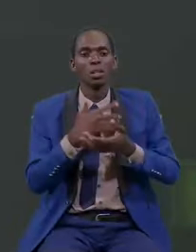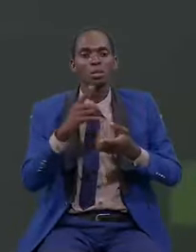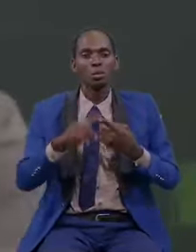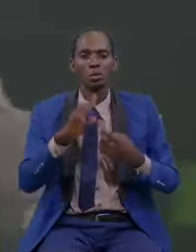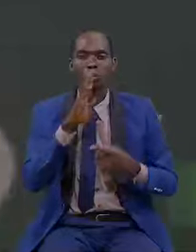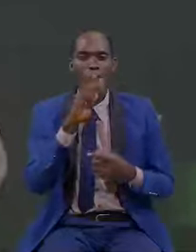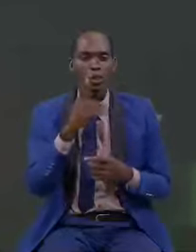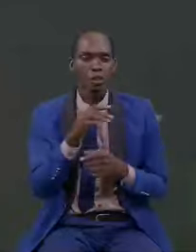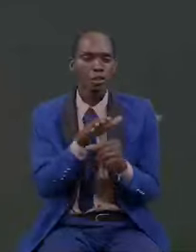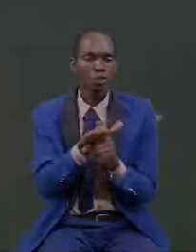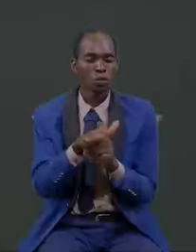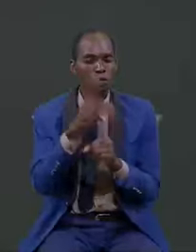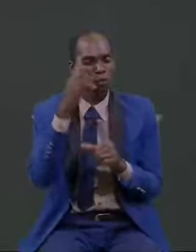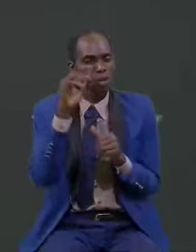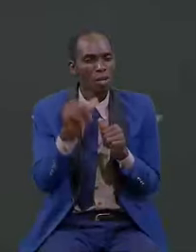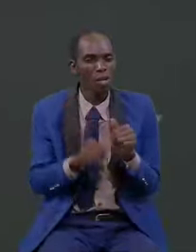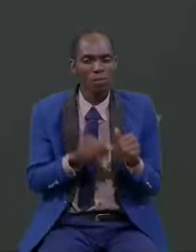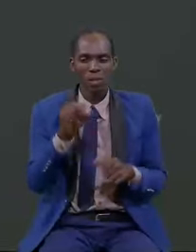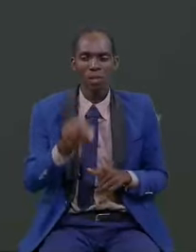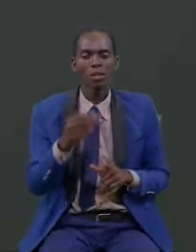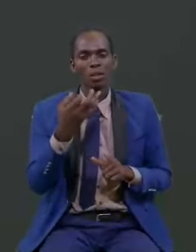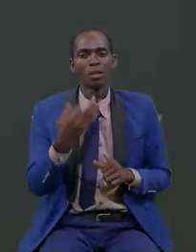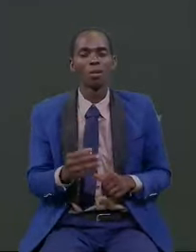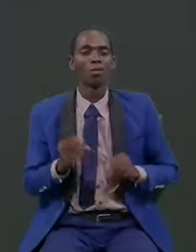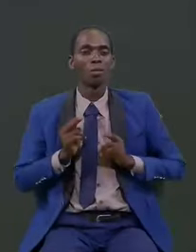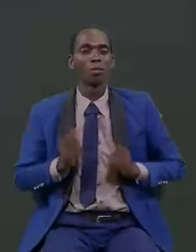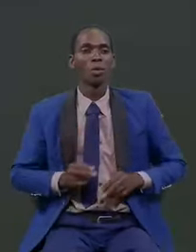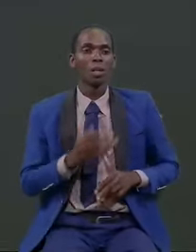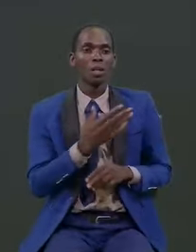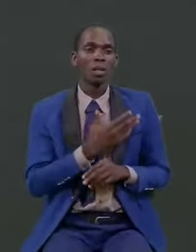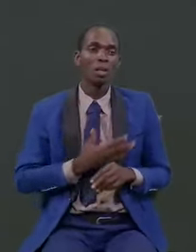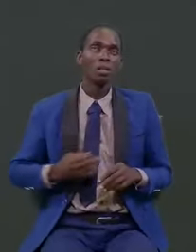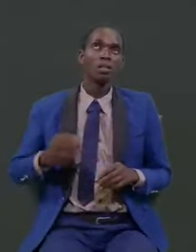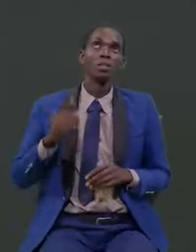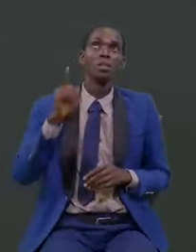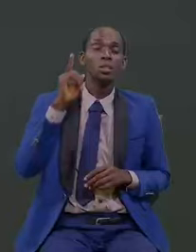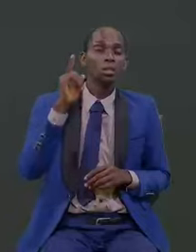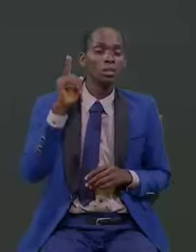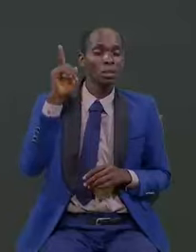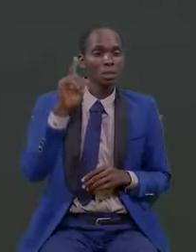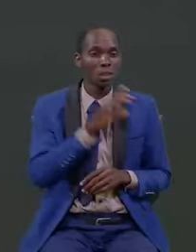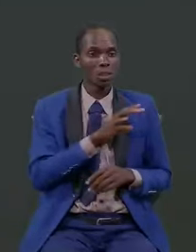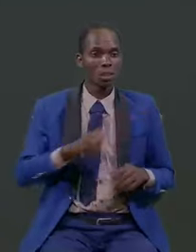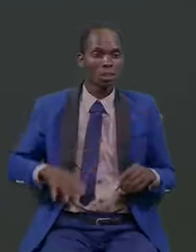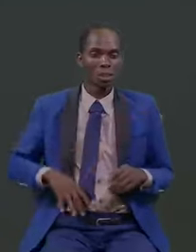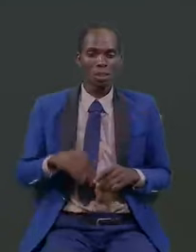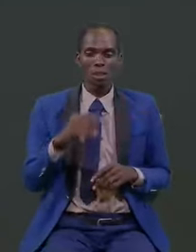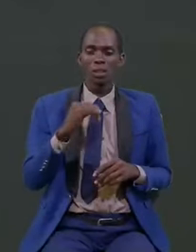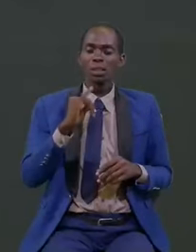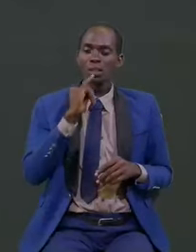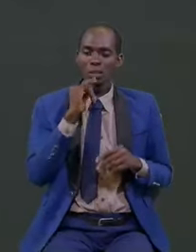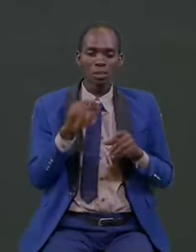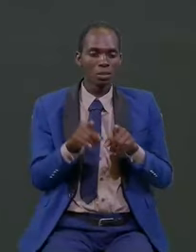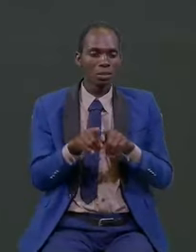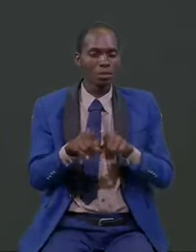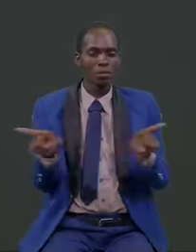la suffisance pour tout besoin de l'homme. Et lui est distingué. Il